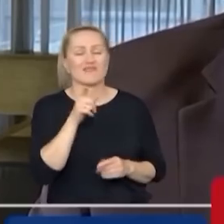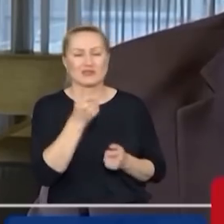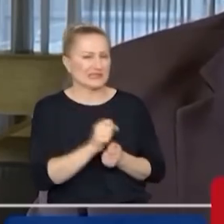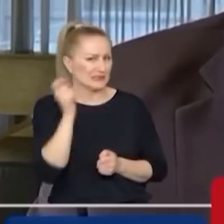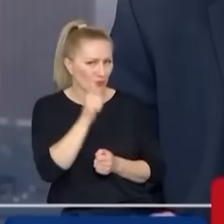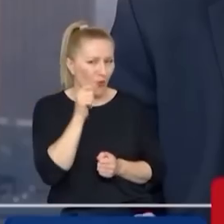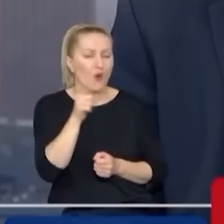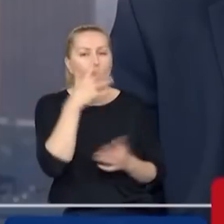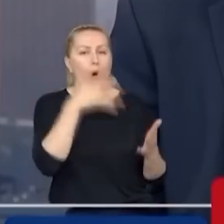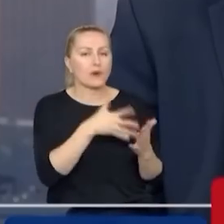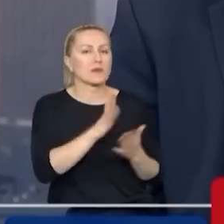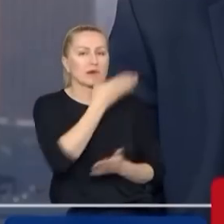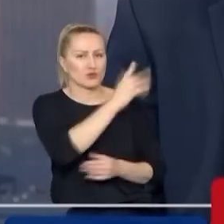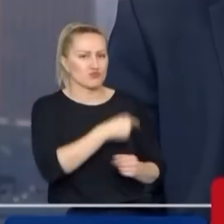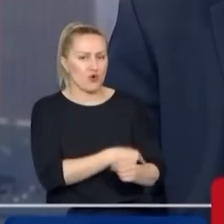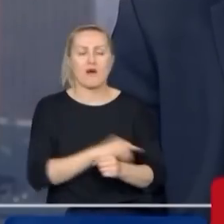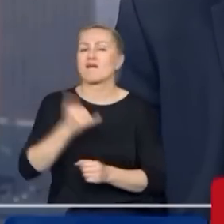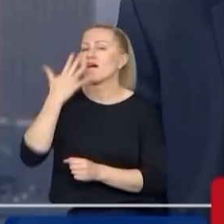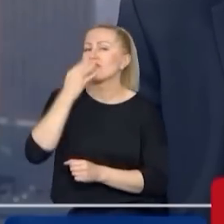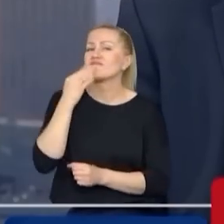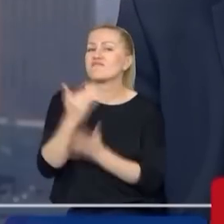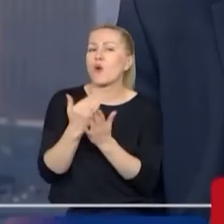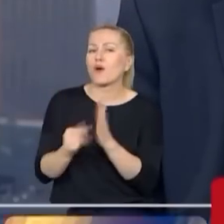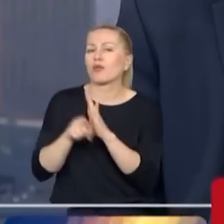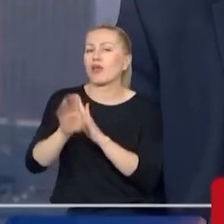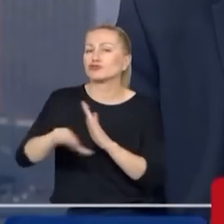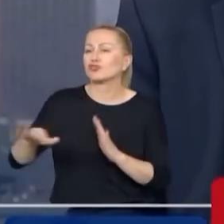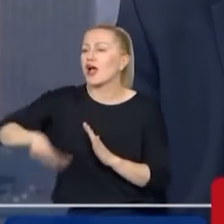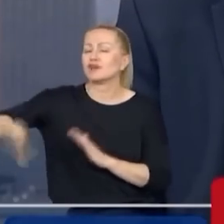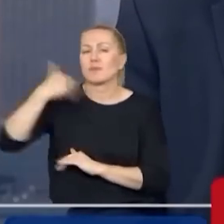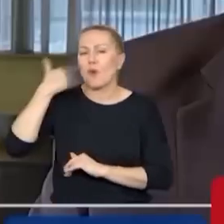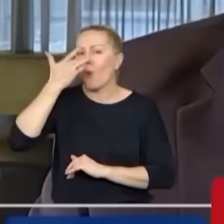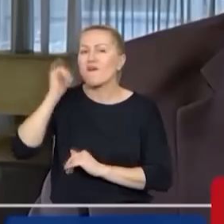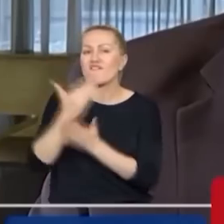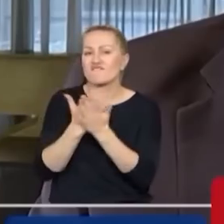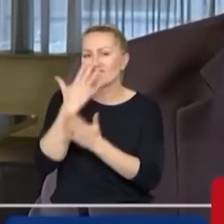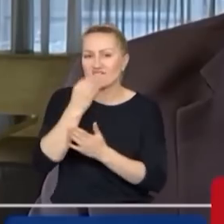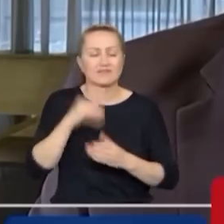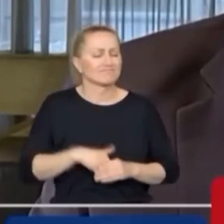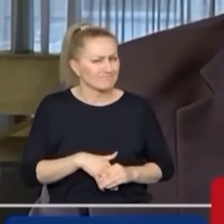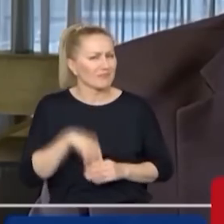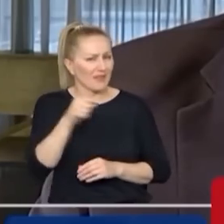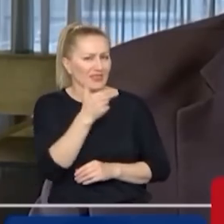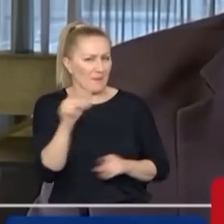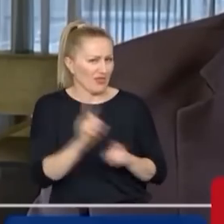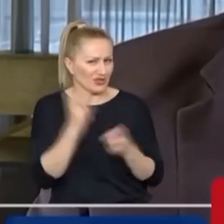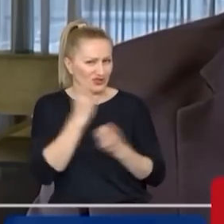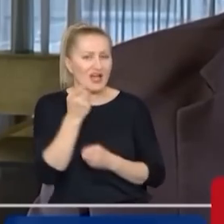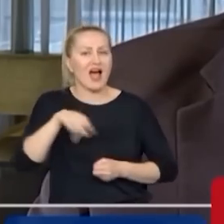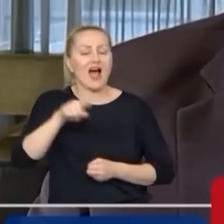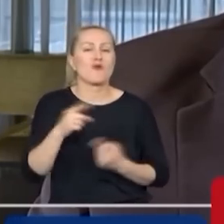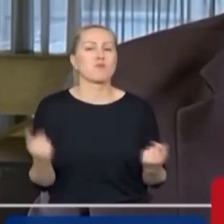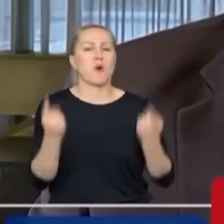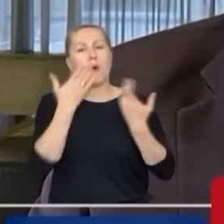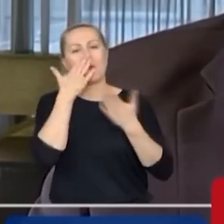A w jakich warunkach te dzieci mieszkają na Białorusi? No to też jest ciekawy temat. Propaganda pokazuje, że wszystko